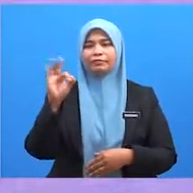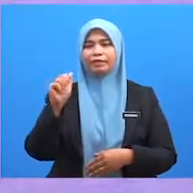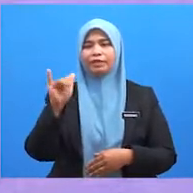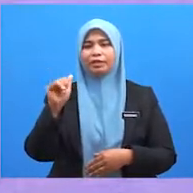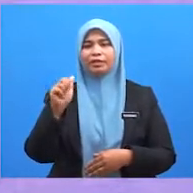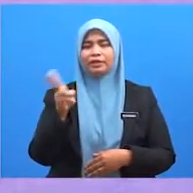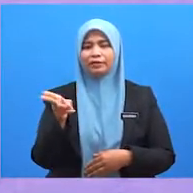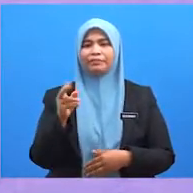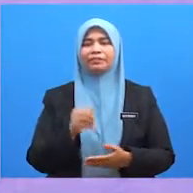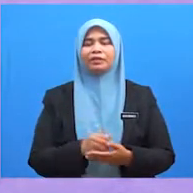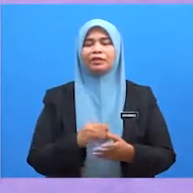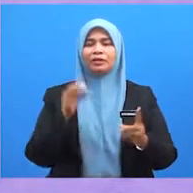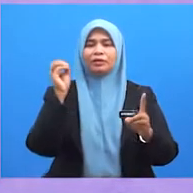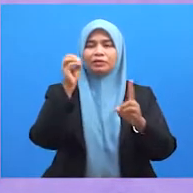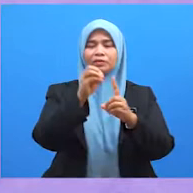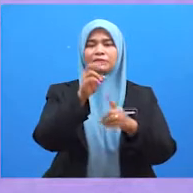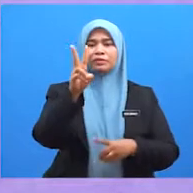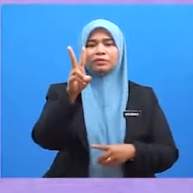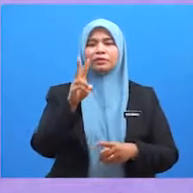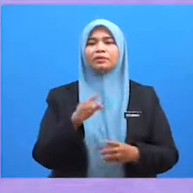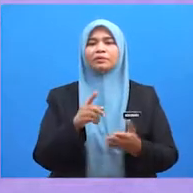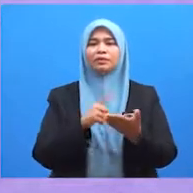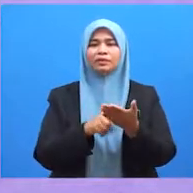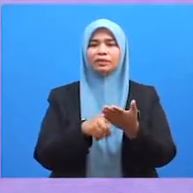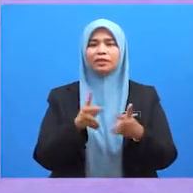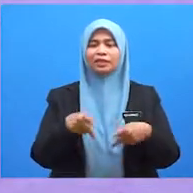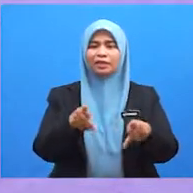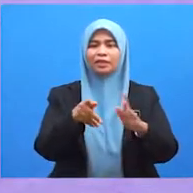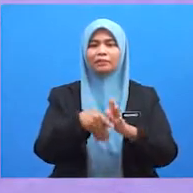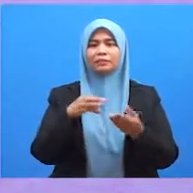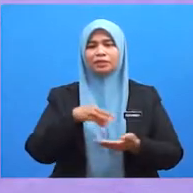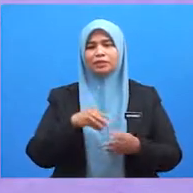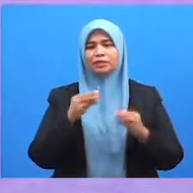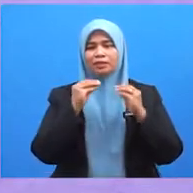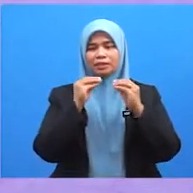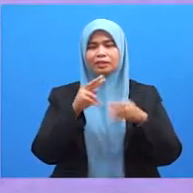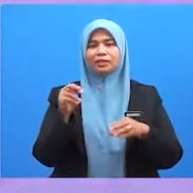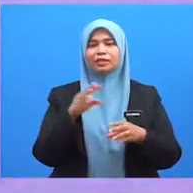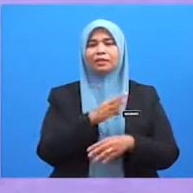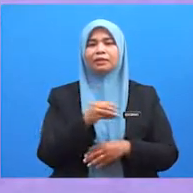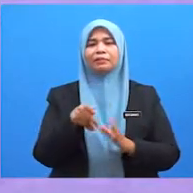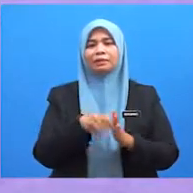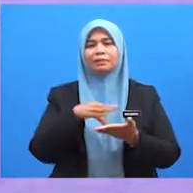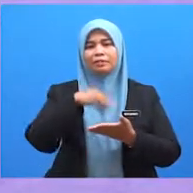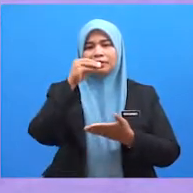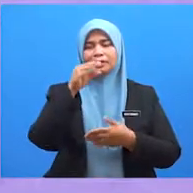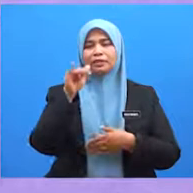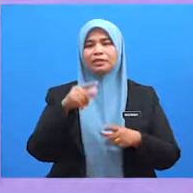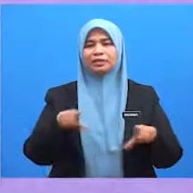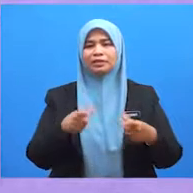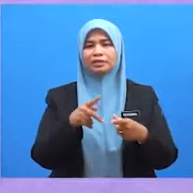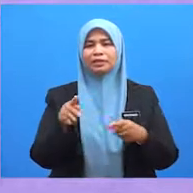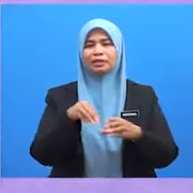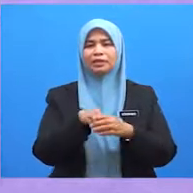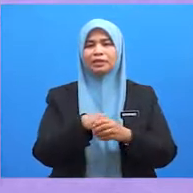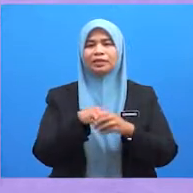kifayah. Objektif seterusnya, membincangkan kaedah pengajaran dan pembelajaran yang dilaksanakan